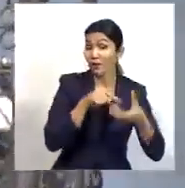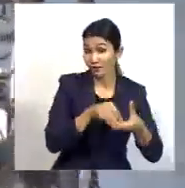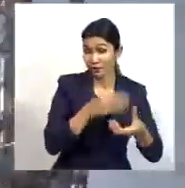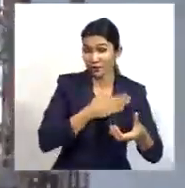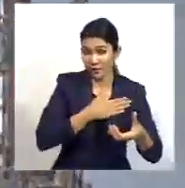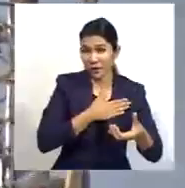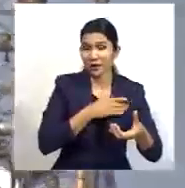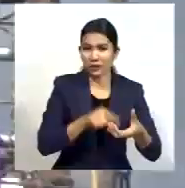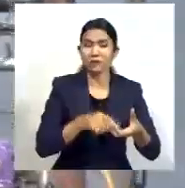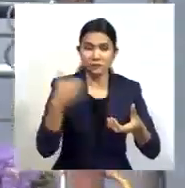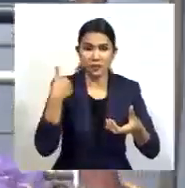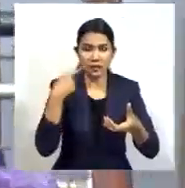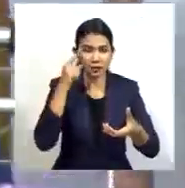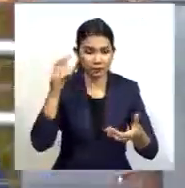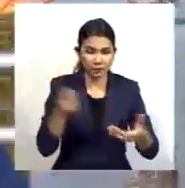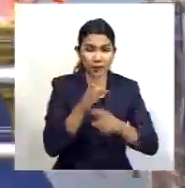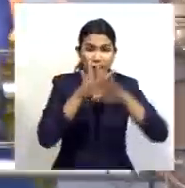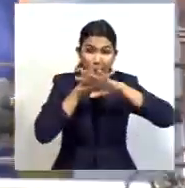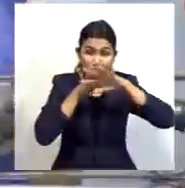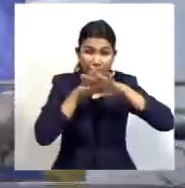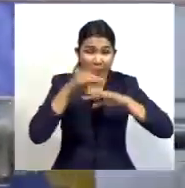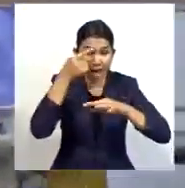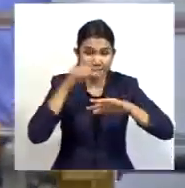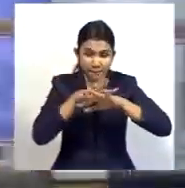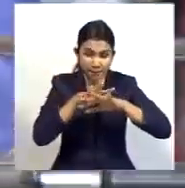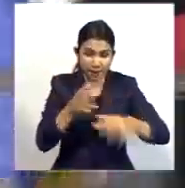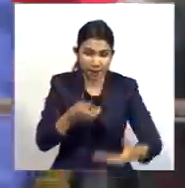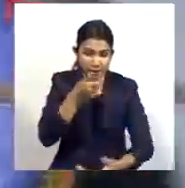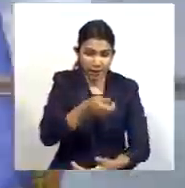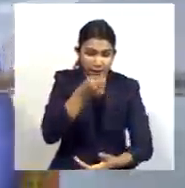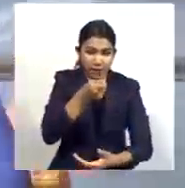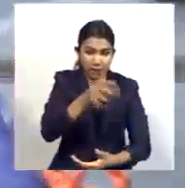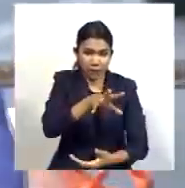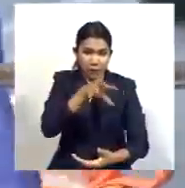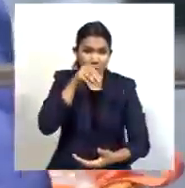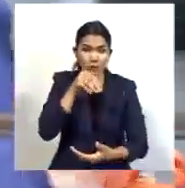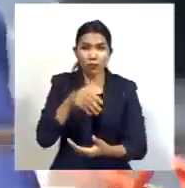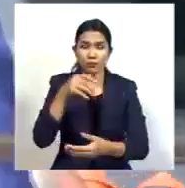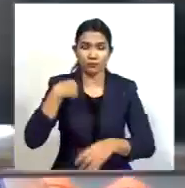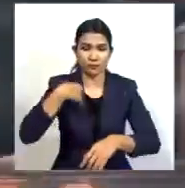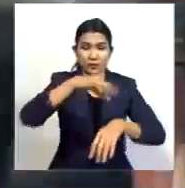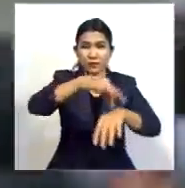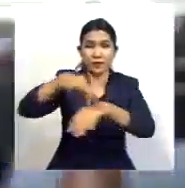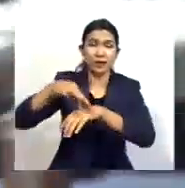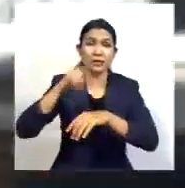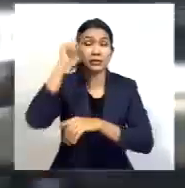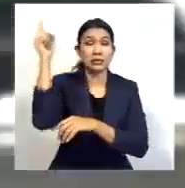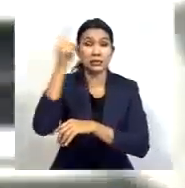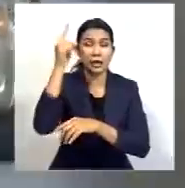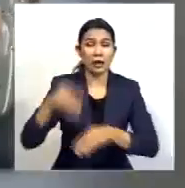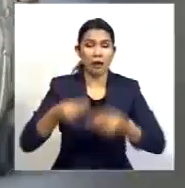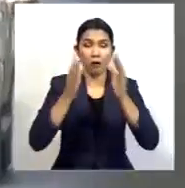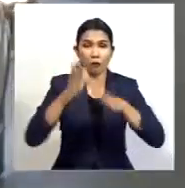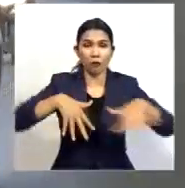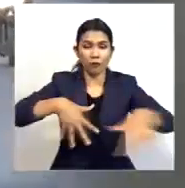แล้วเขาจัดทำเป็น QR code ด้วยนะคะแล้วก็จะไปติดตั้งตามแหล่งท่องเที่ยวสถานที่ที่สำคัญต่างๆให้นักท่องเ